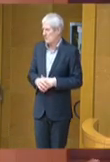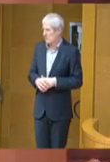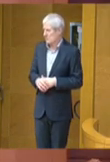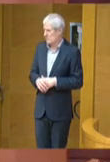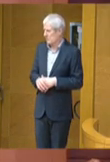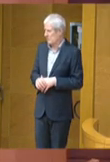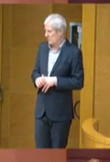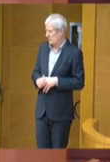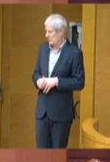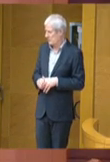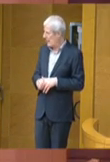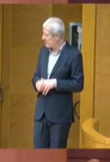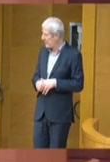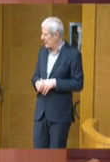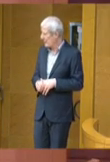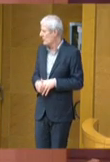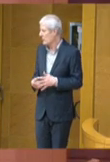Grazie a lei.